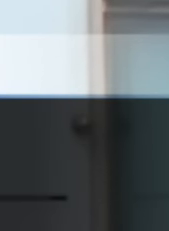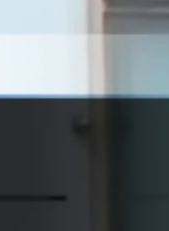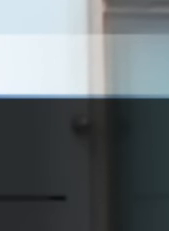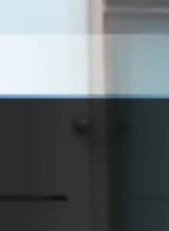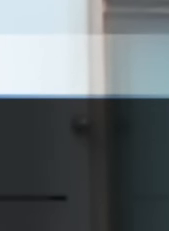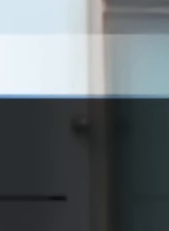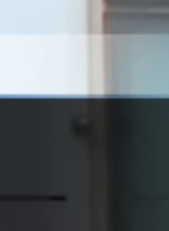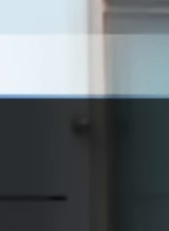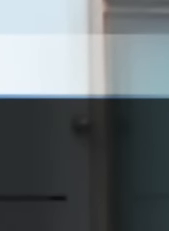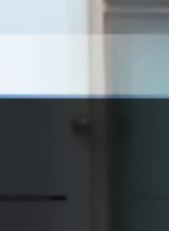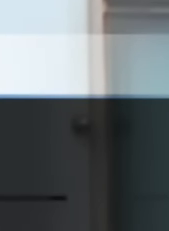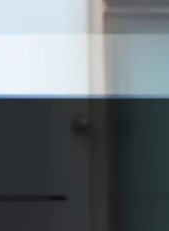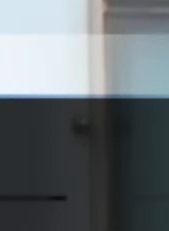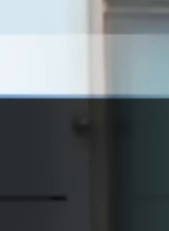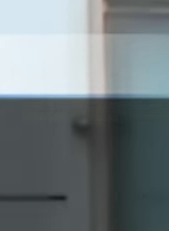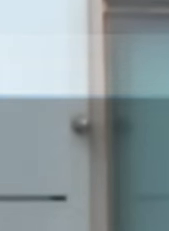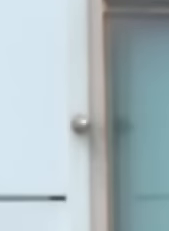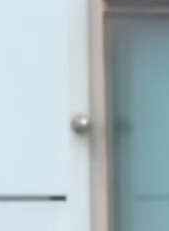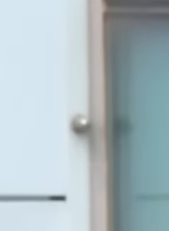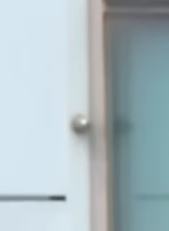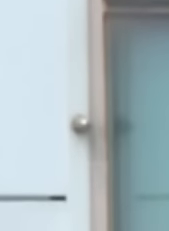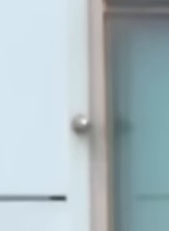출두하는 모습을 모두 보게 될 것입니다.